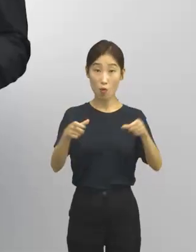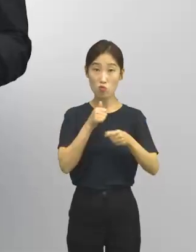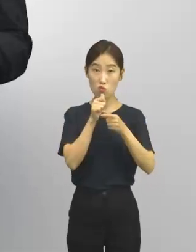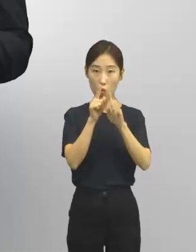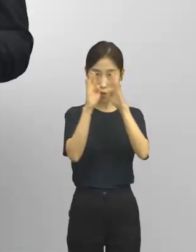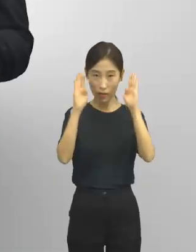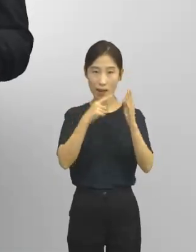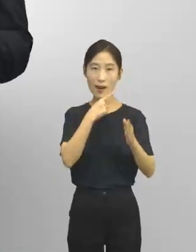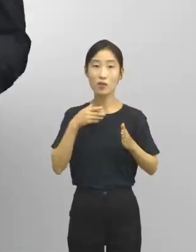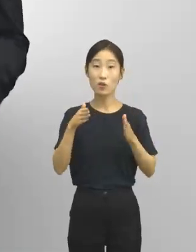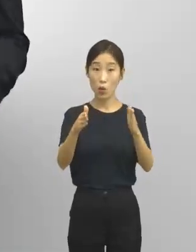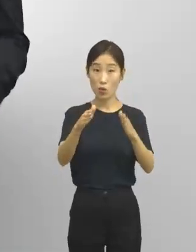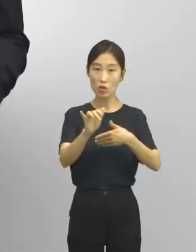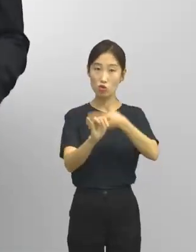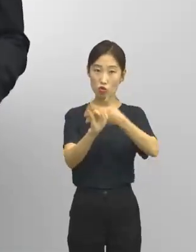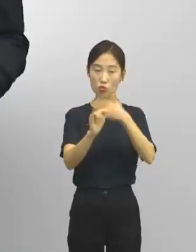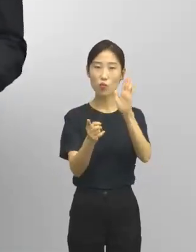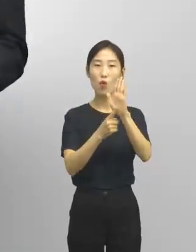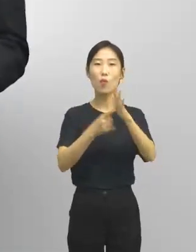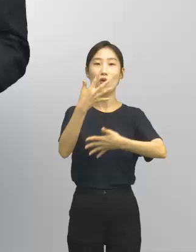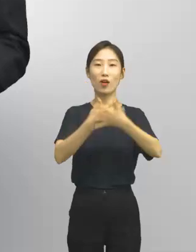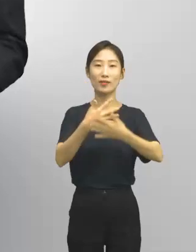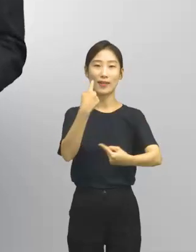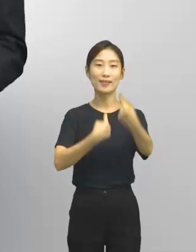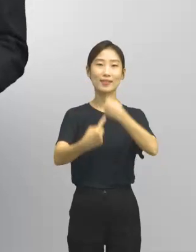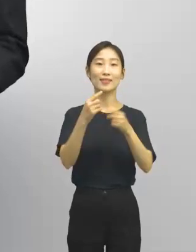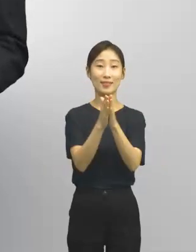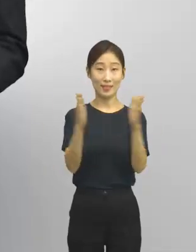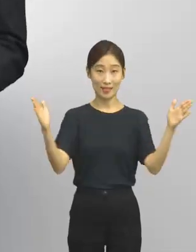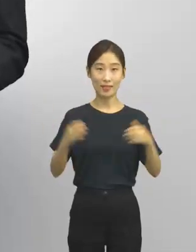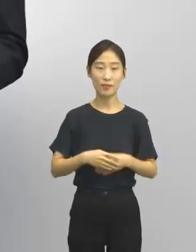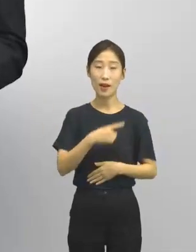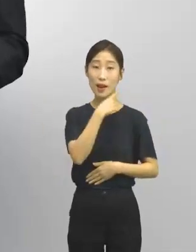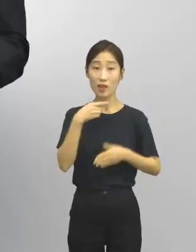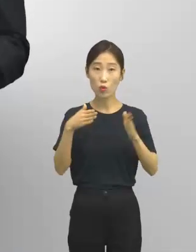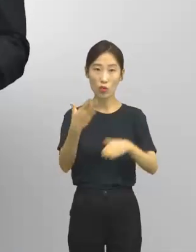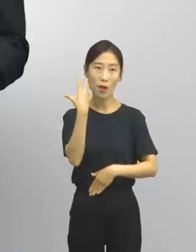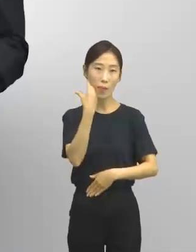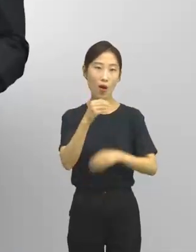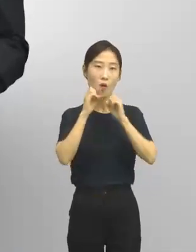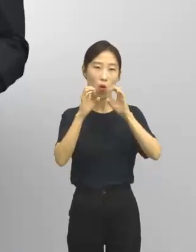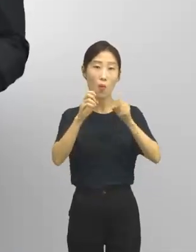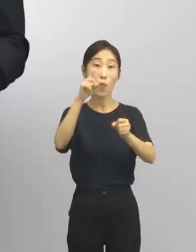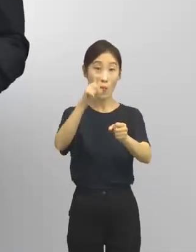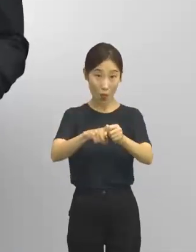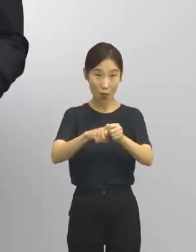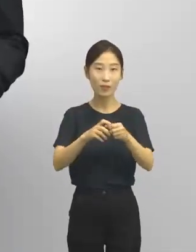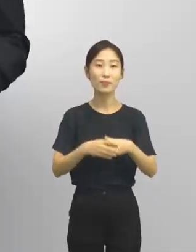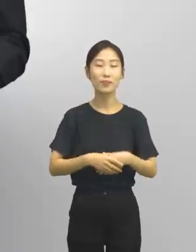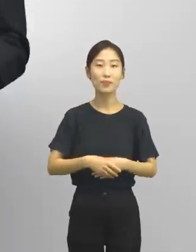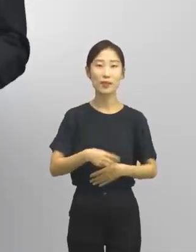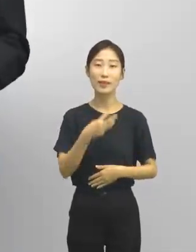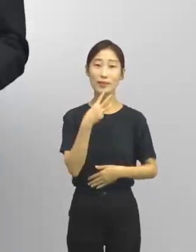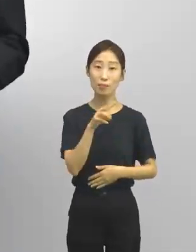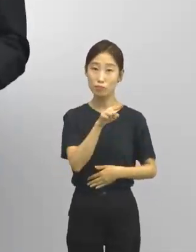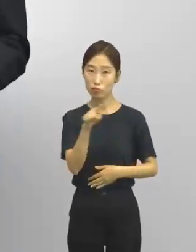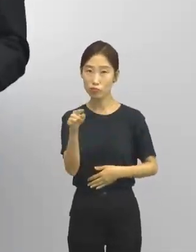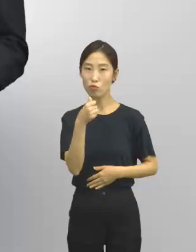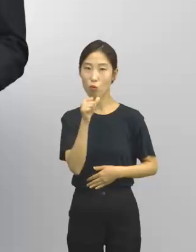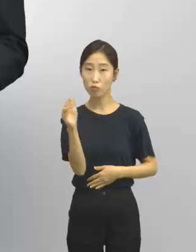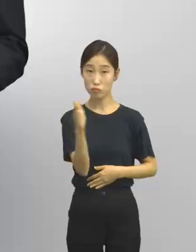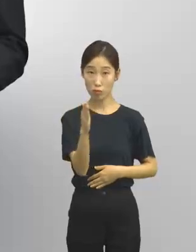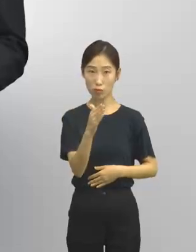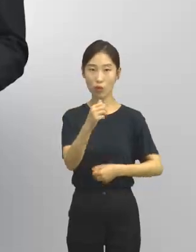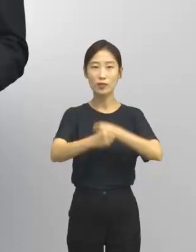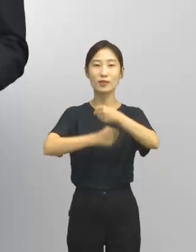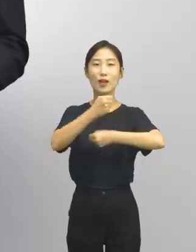마포구가 홍대 레드로드 유튜브 공모전을 개최합니다. 레드로드의 매력을 알리고자 시작된 하우스윗 레드로드는